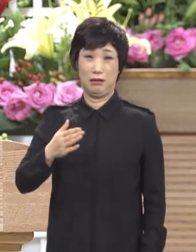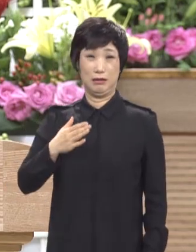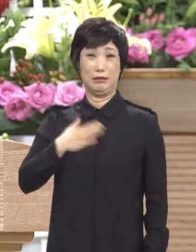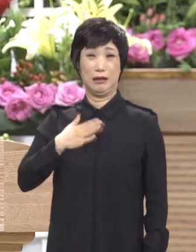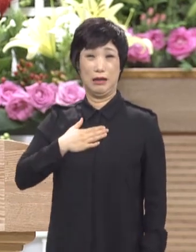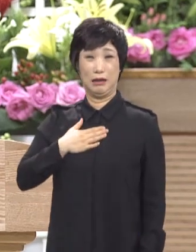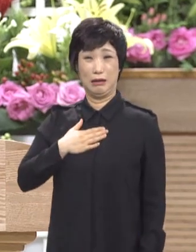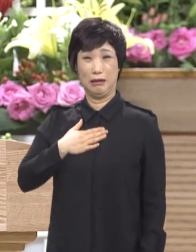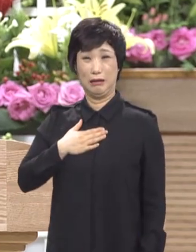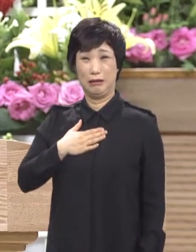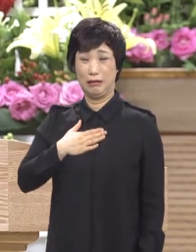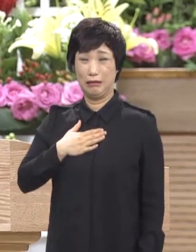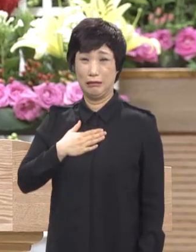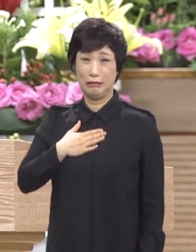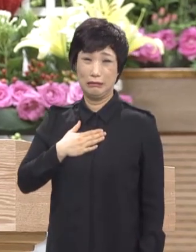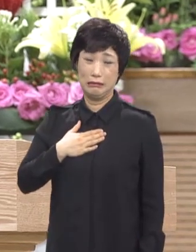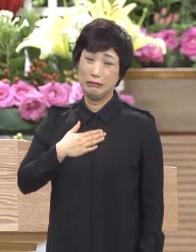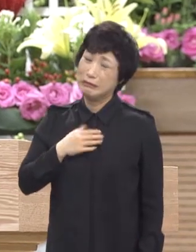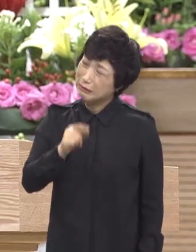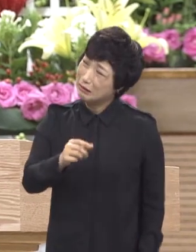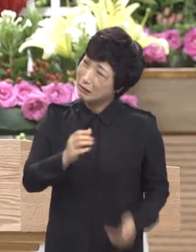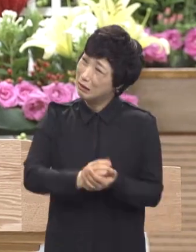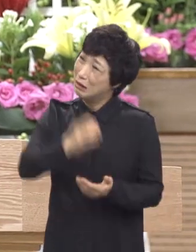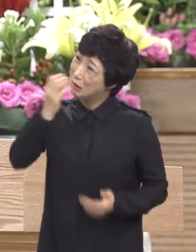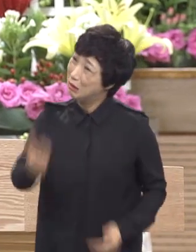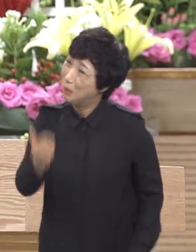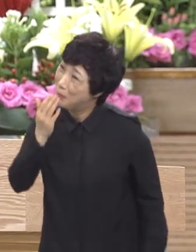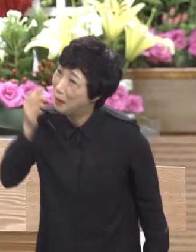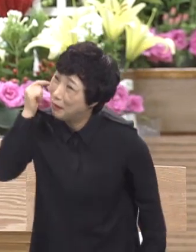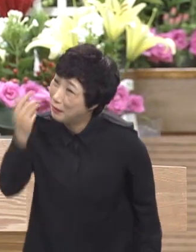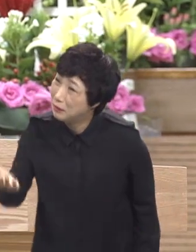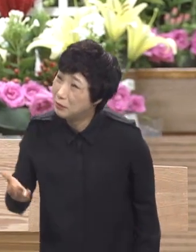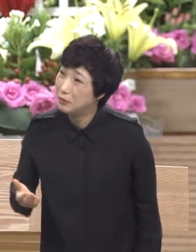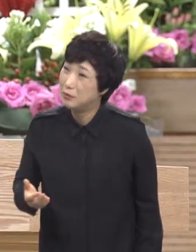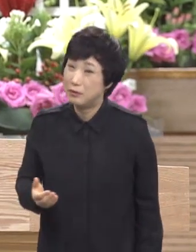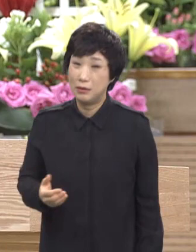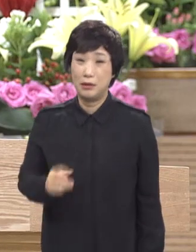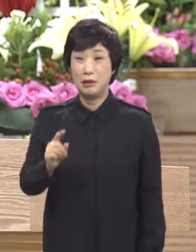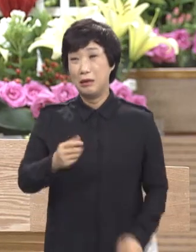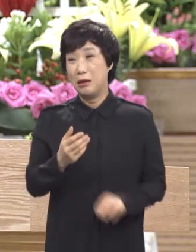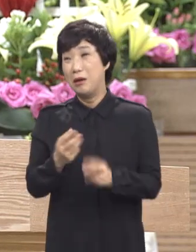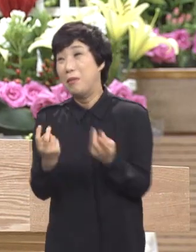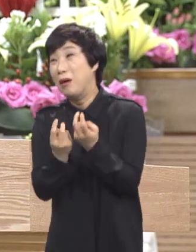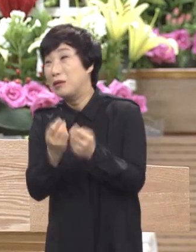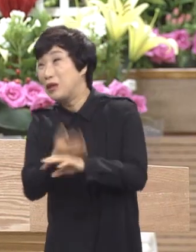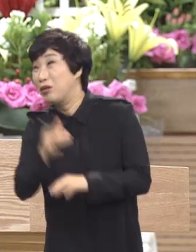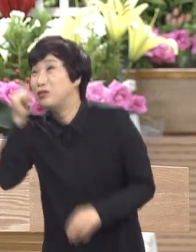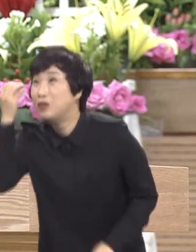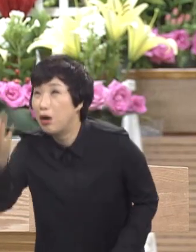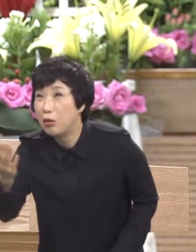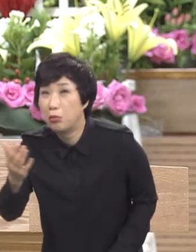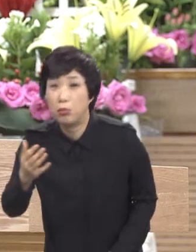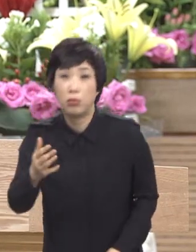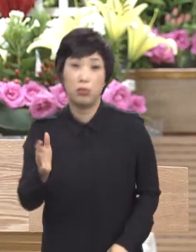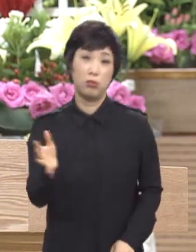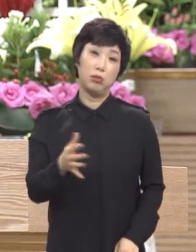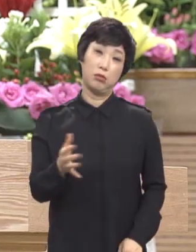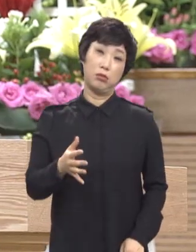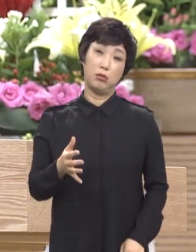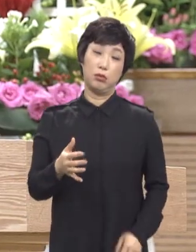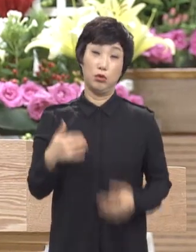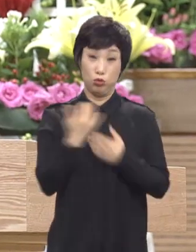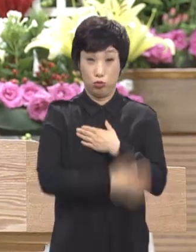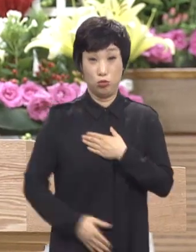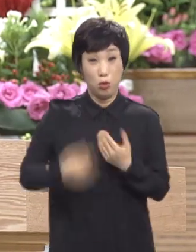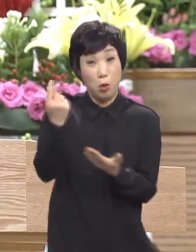지나갈 수 없나요? 비껴갈 수 없나요? 다른 방법은 없나요? 없지.